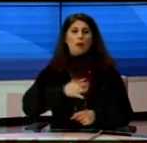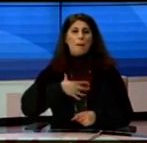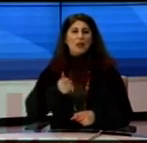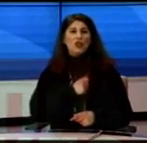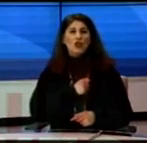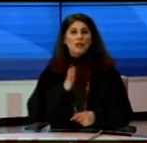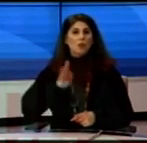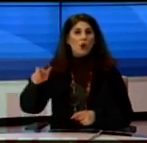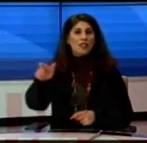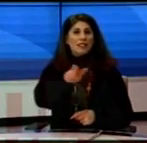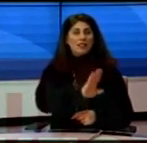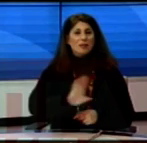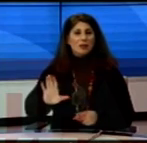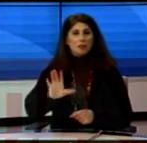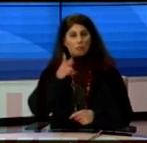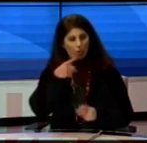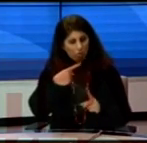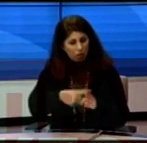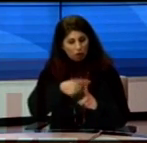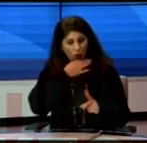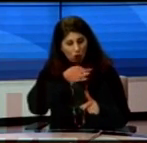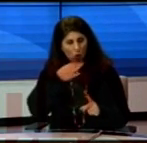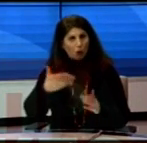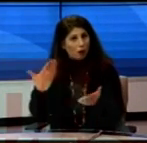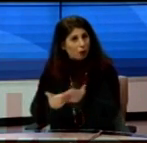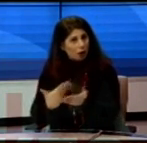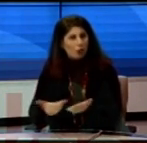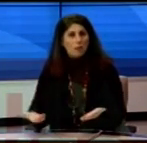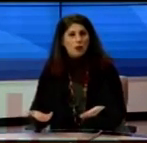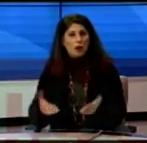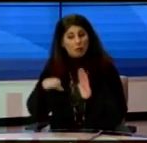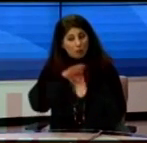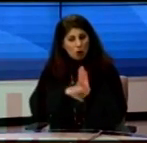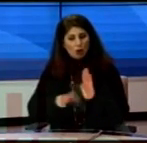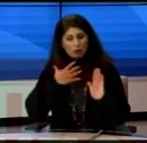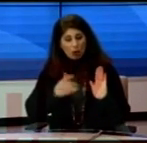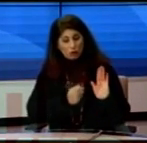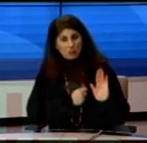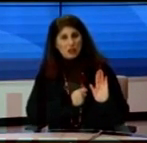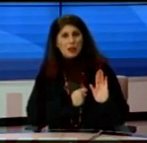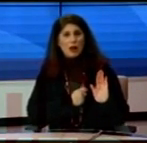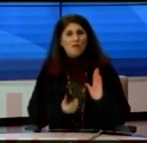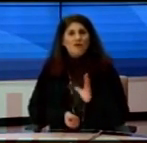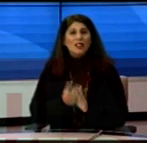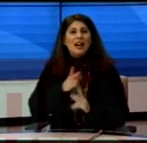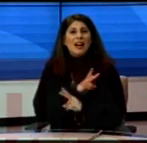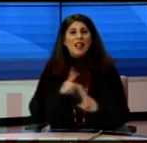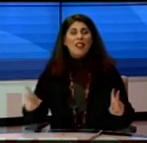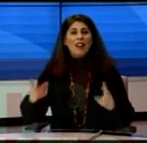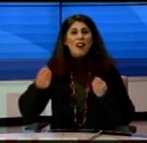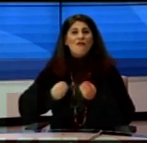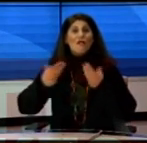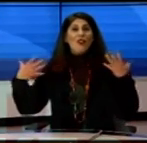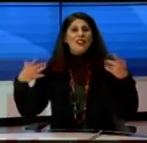Με θετικό λόγο και επιχειρήματα. Με πρόγραμμα και αξιοπιστία. Με νέα, καθαρά και